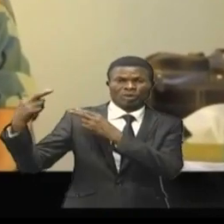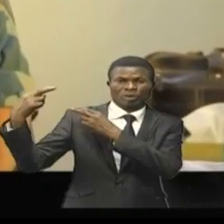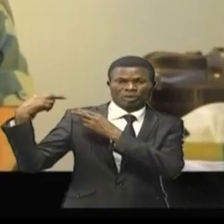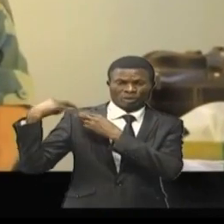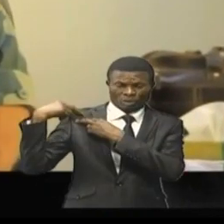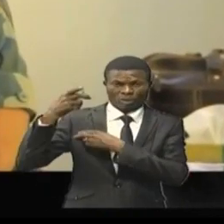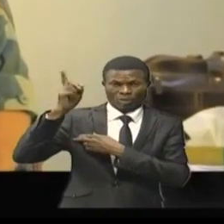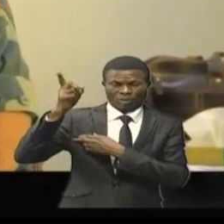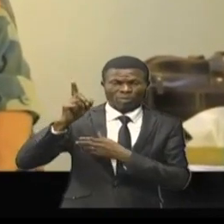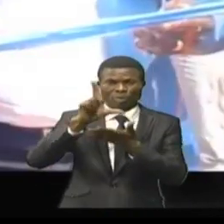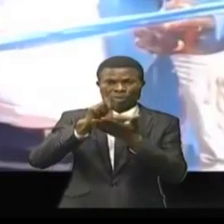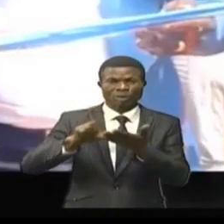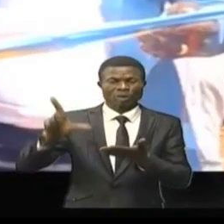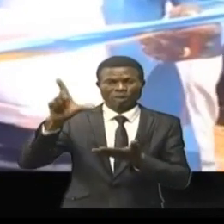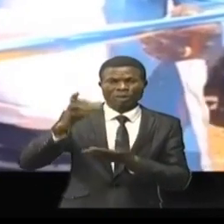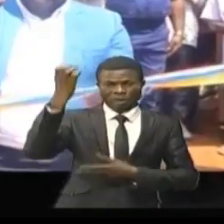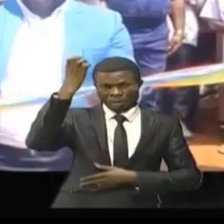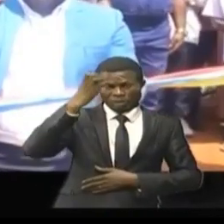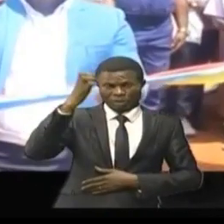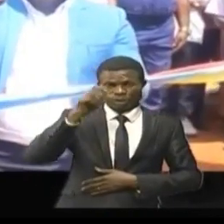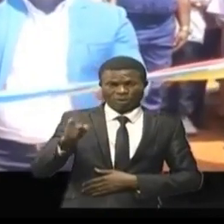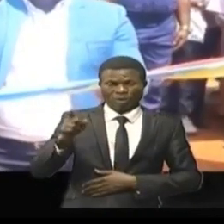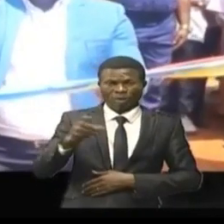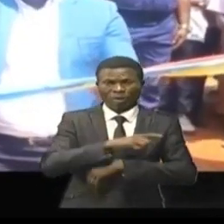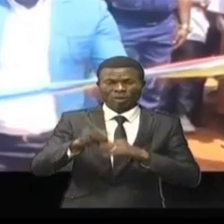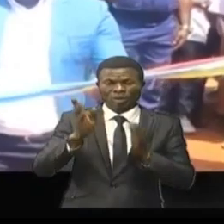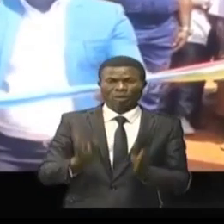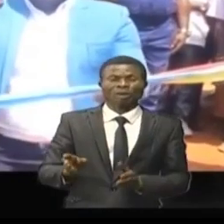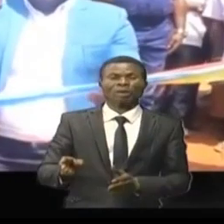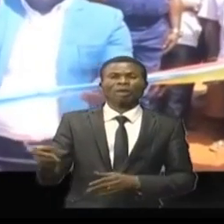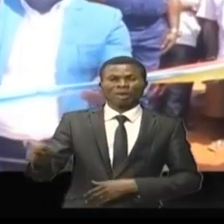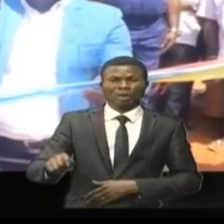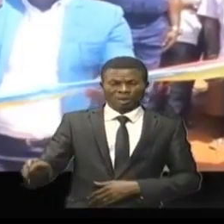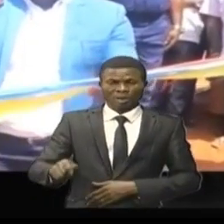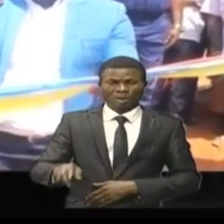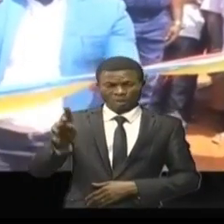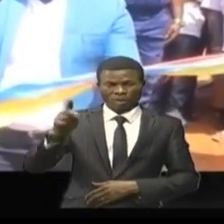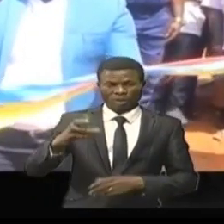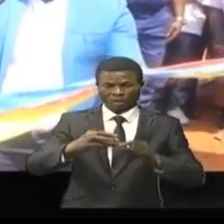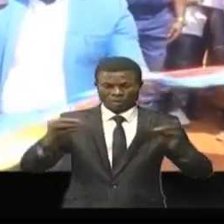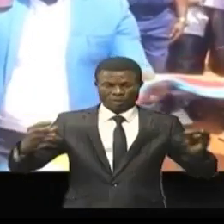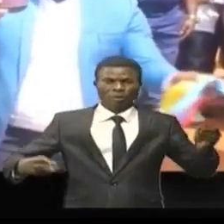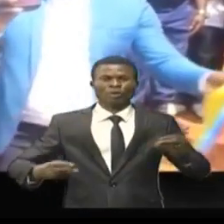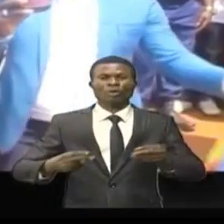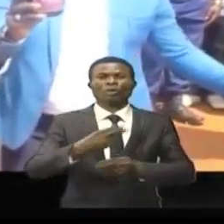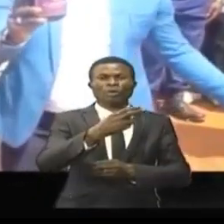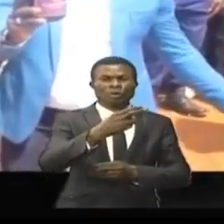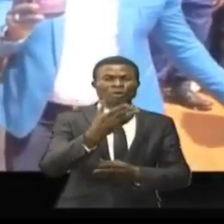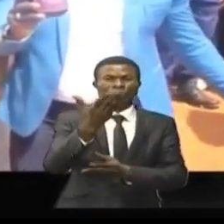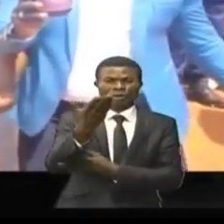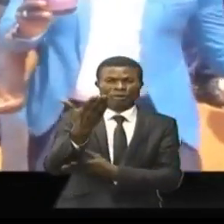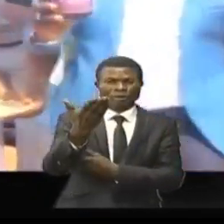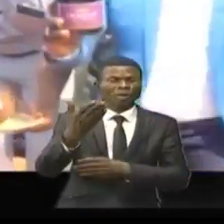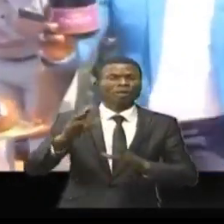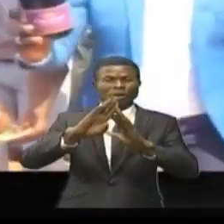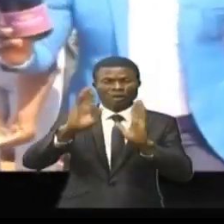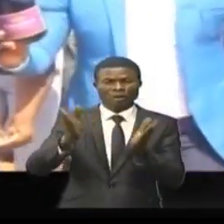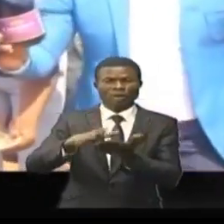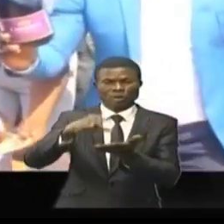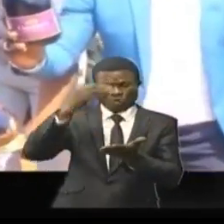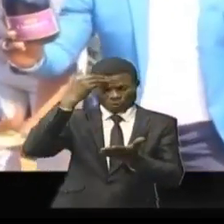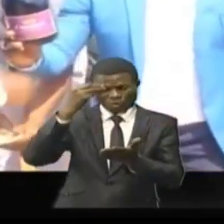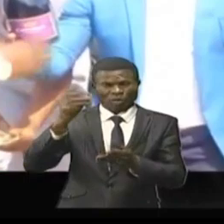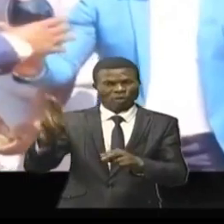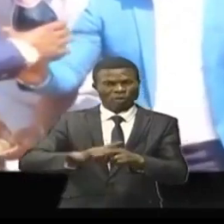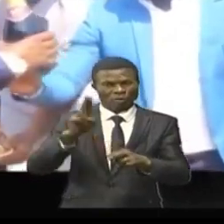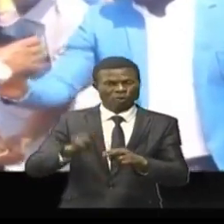le Bouyanka Choma Johnny. L'administrateur du territoire de Mambasa qui a coupé le ruban symbolique appelle les bénéficiaires à l'utilisation